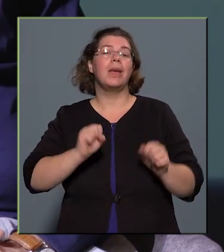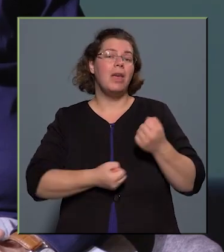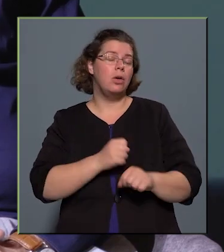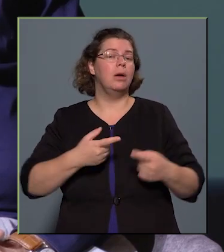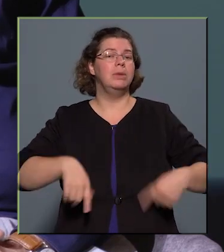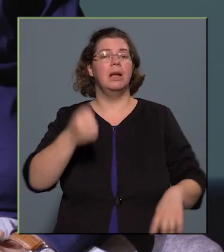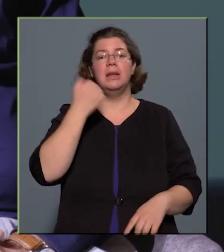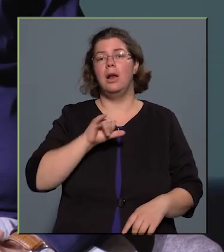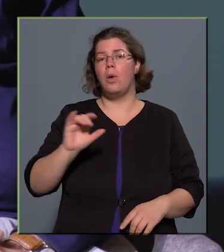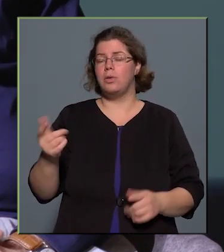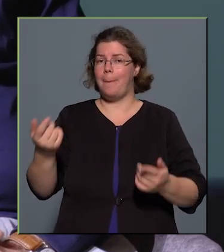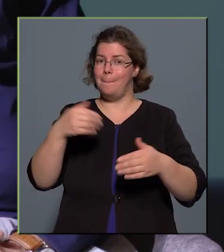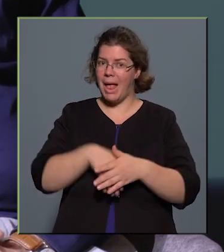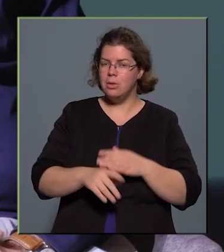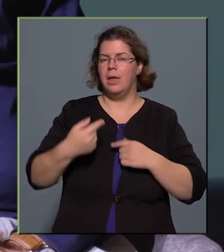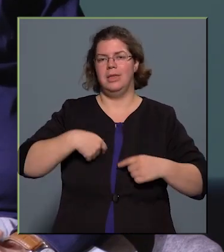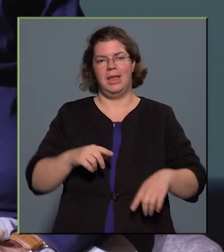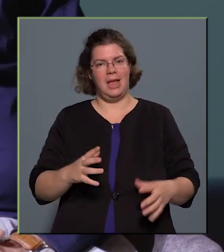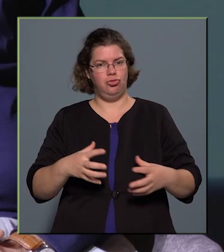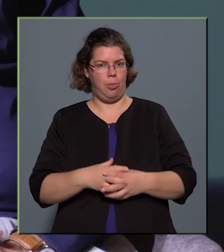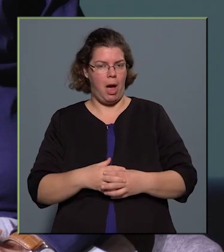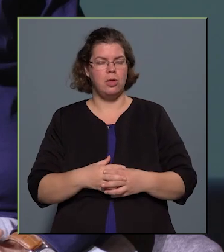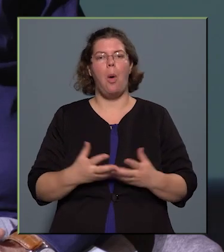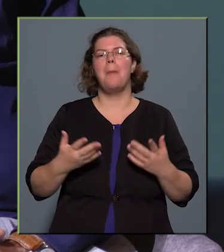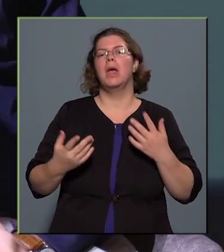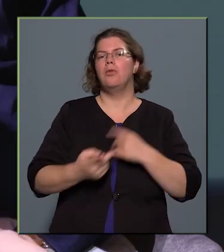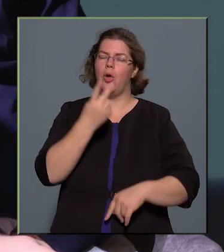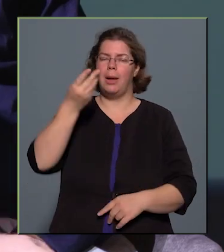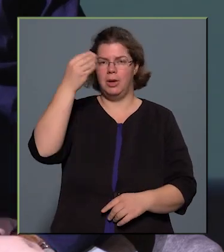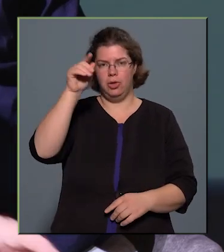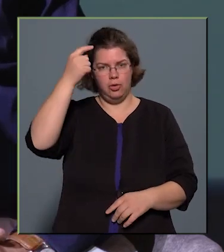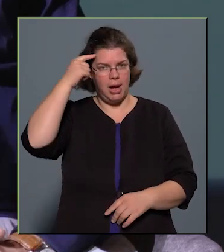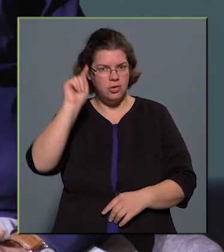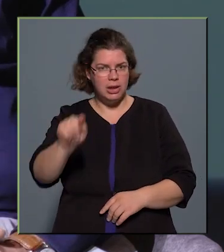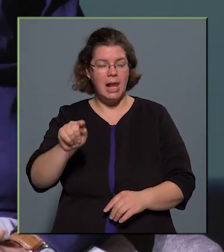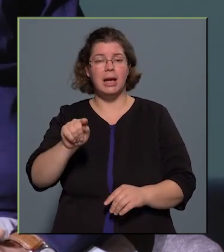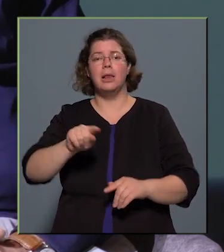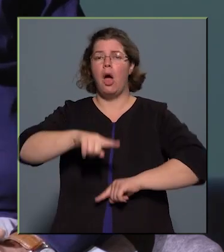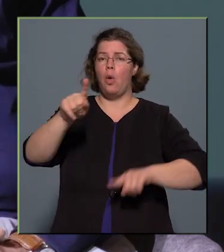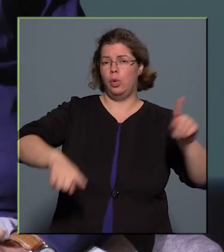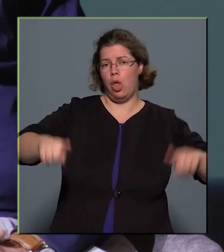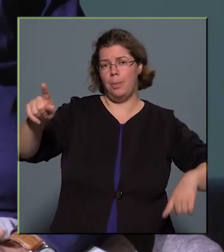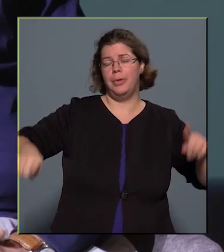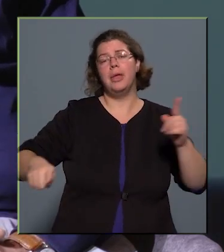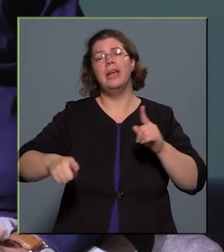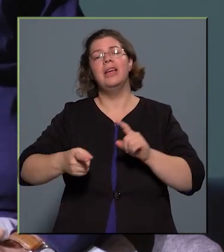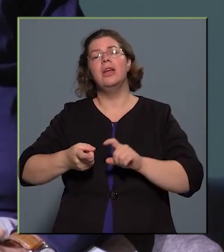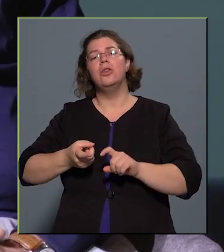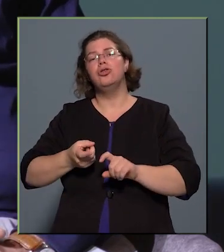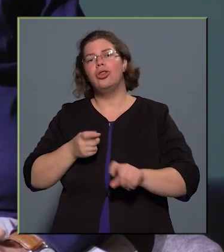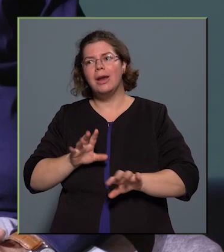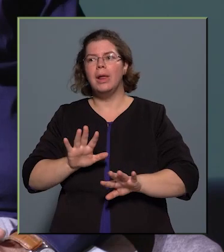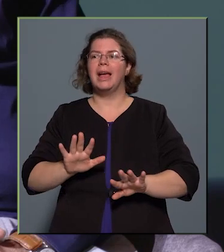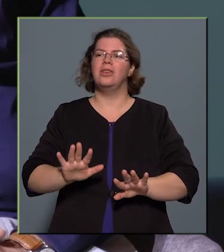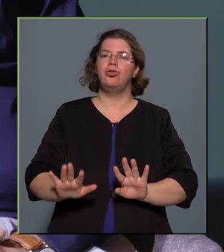itt a Deloitte-on belül az én csapatom, főleg a mesterséges intelligenciának a különböző sérülékenységeit,